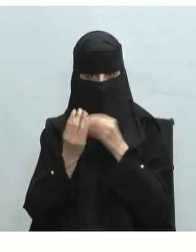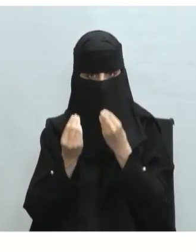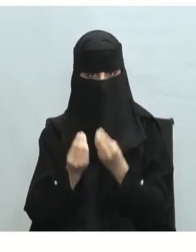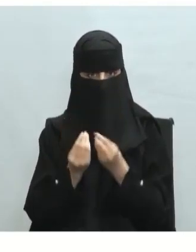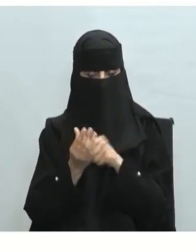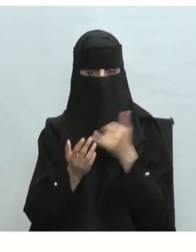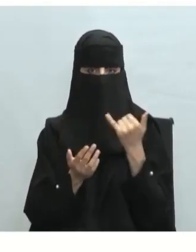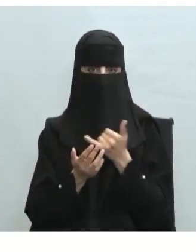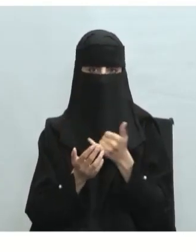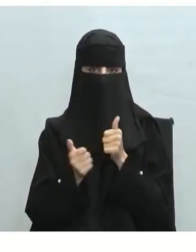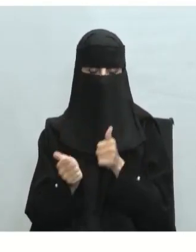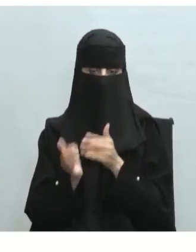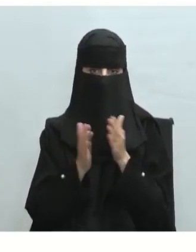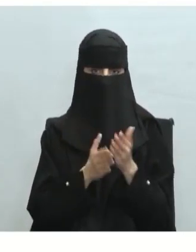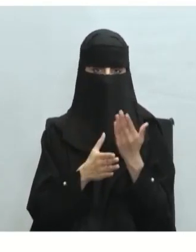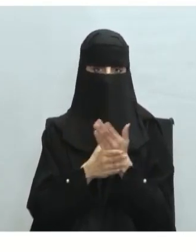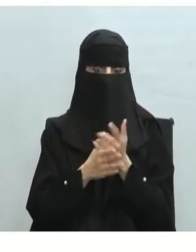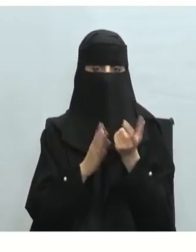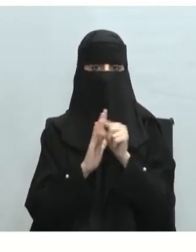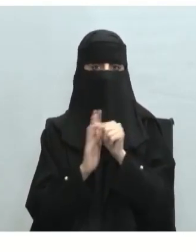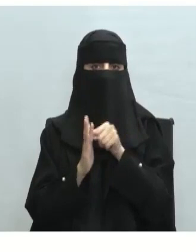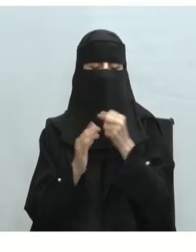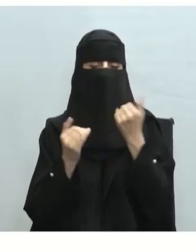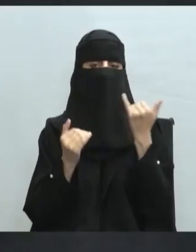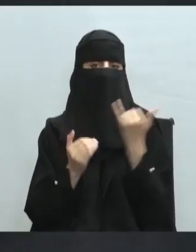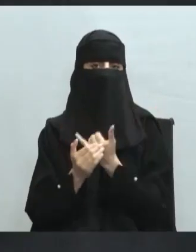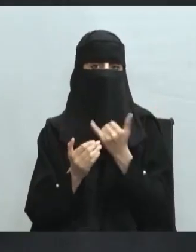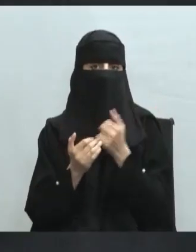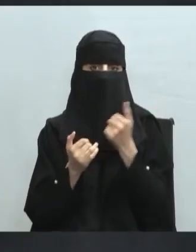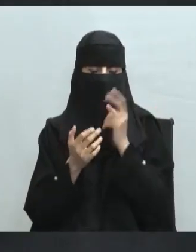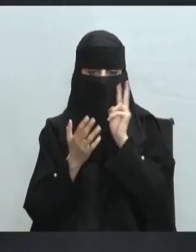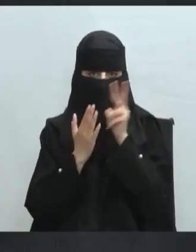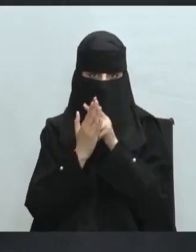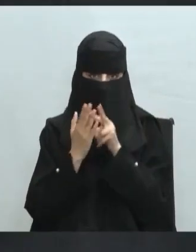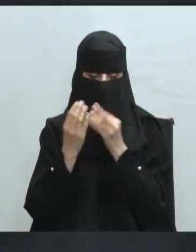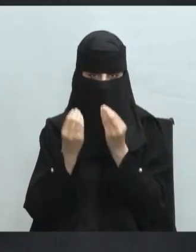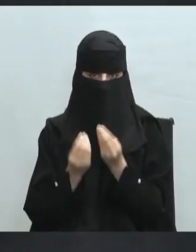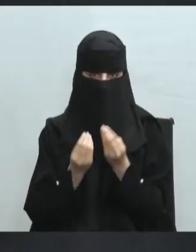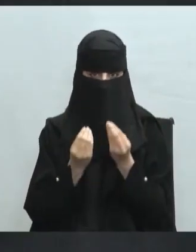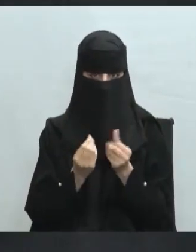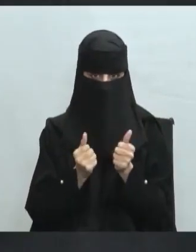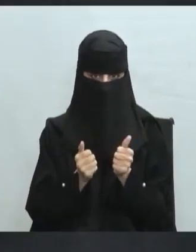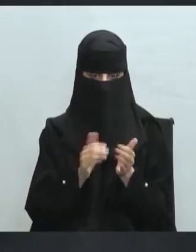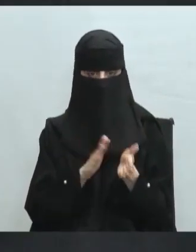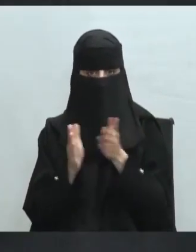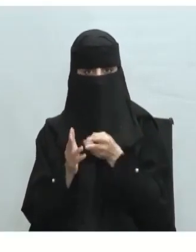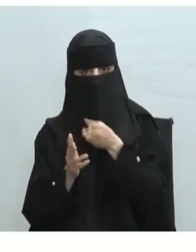قراءه متانيه وهذا معنى بحسب الموضوع اذا هنا قراءه سريعه وقراءه متانيه بحسب الموضوعات